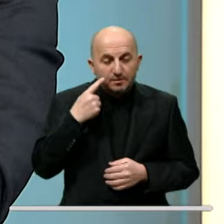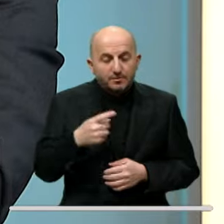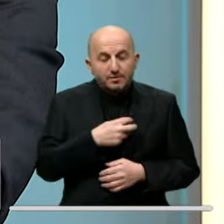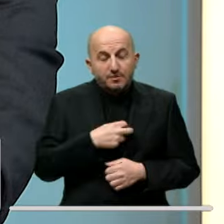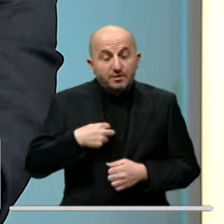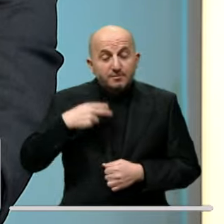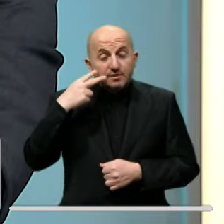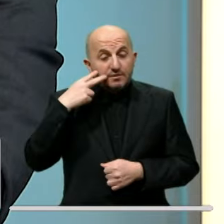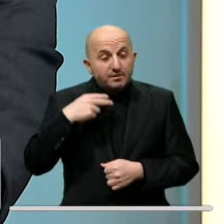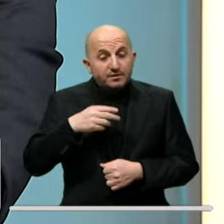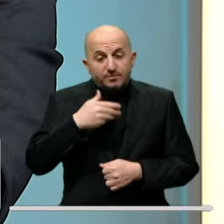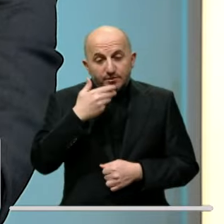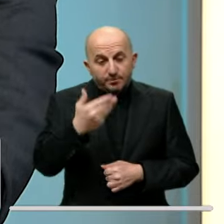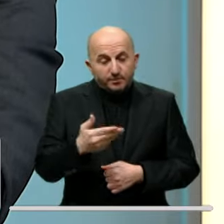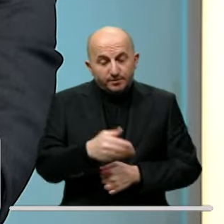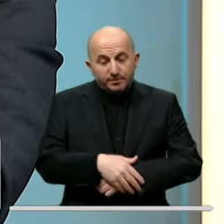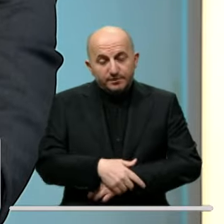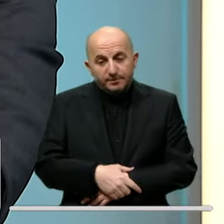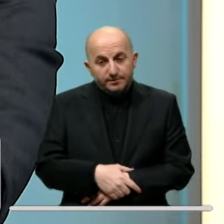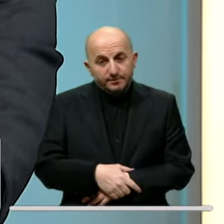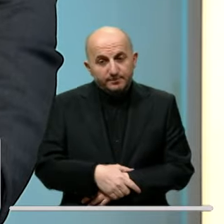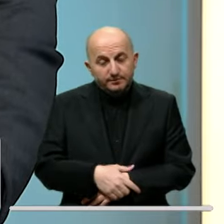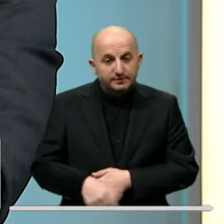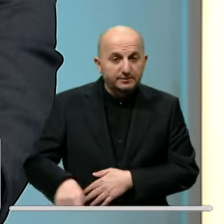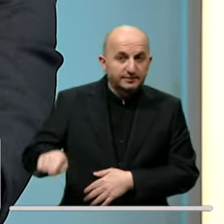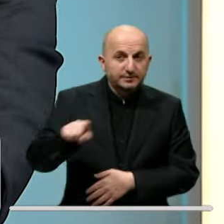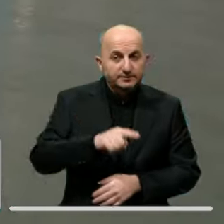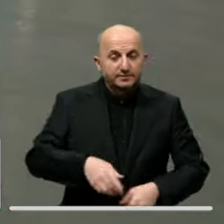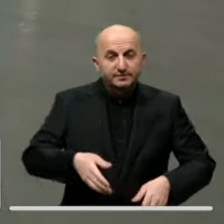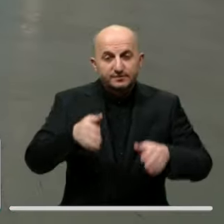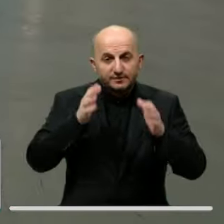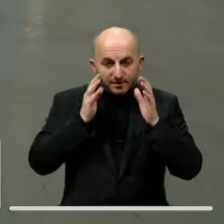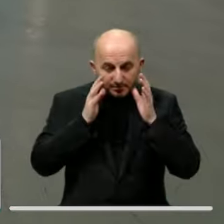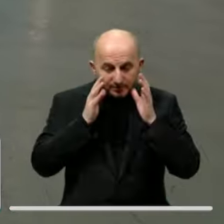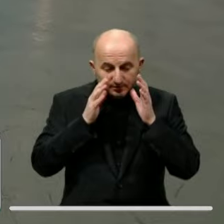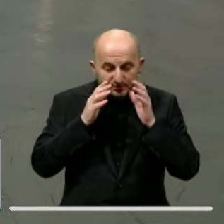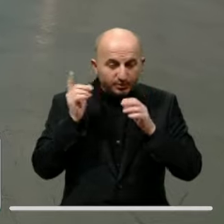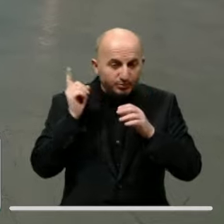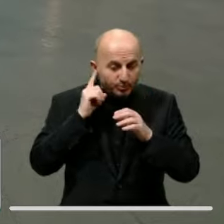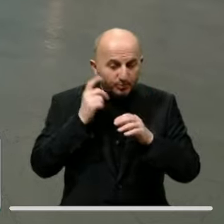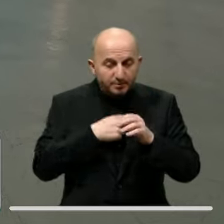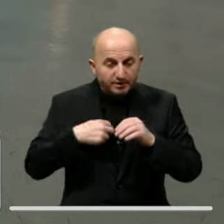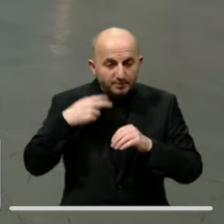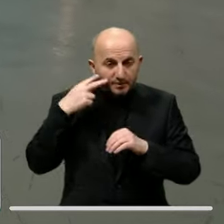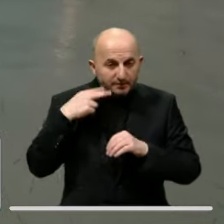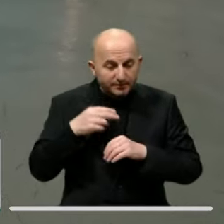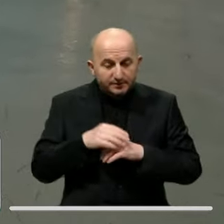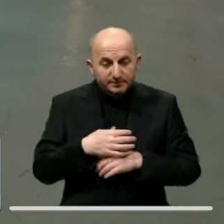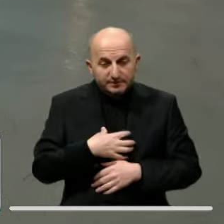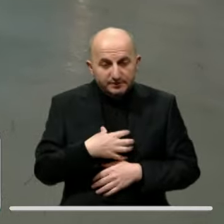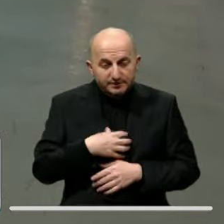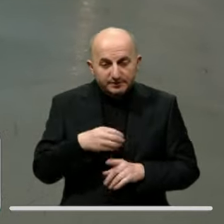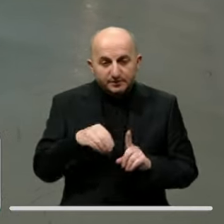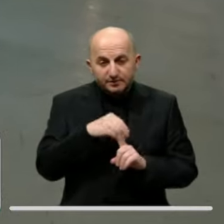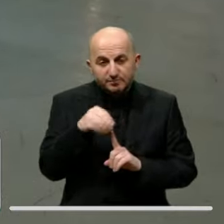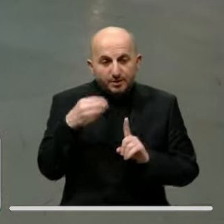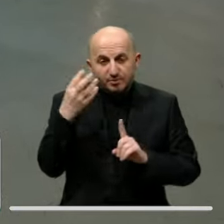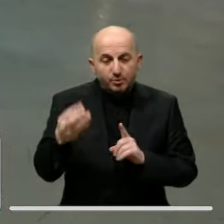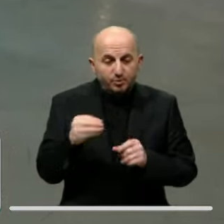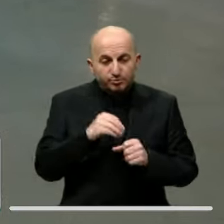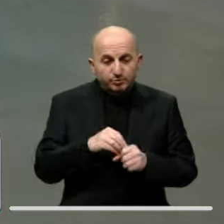Peygamber Efendimiz buyuruyor ki, siz namaza, çünkü duyuyor Peygamber Efendimiz, kendisi imam olduğu